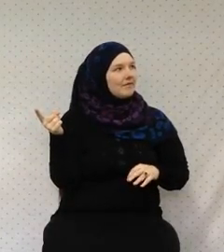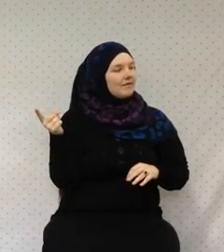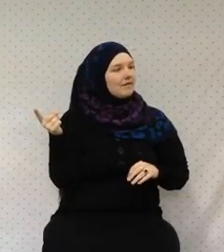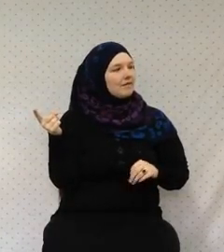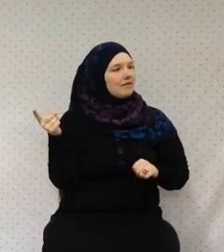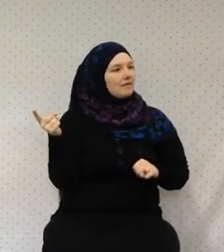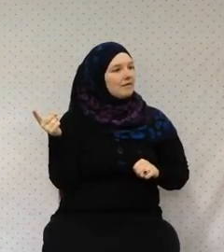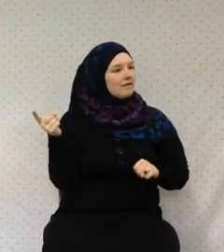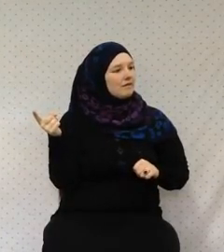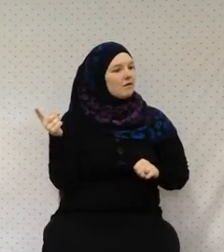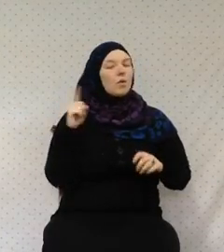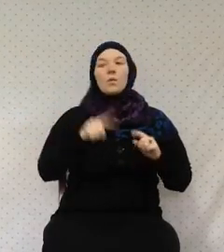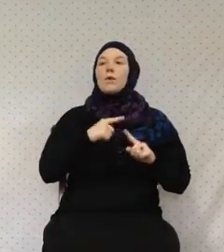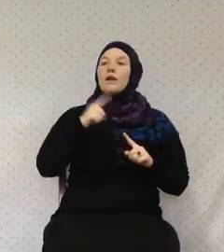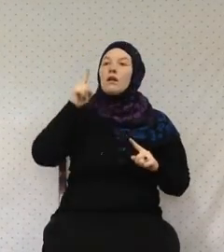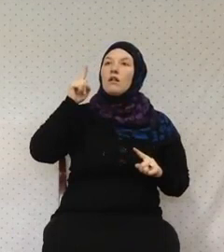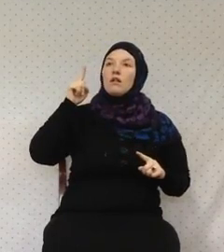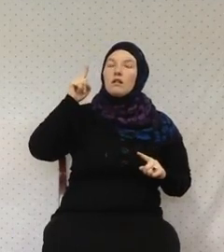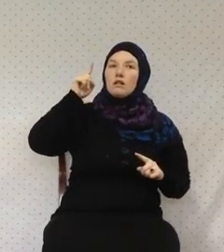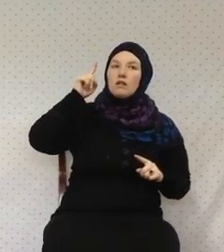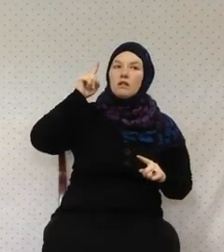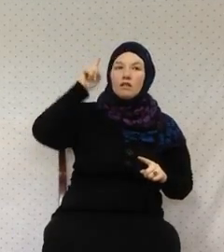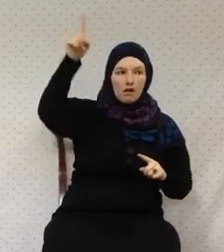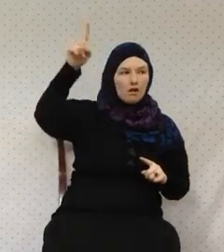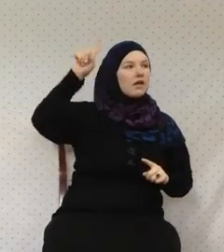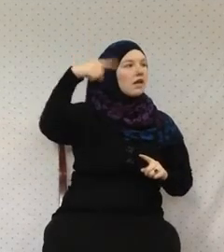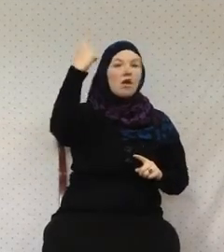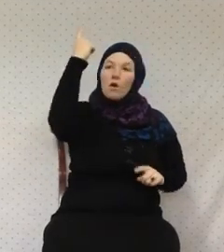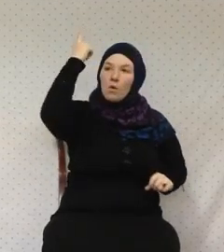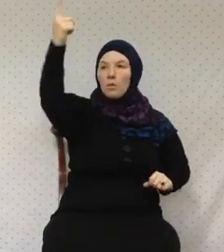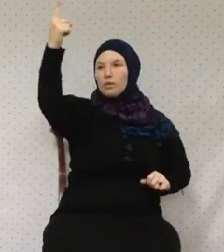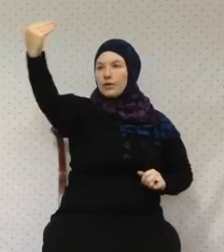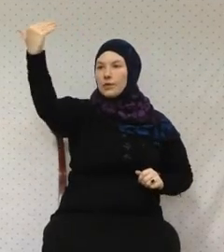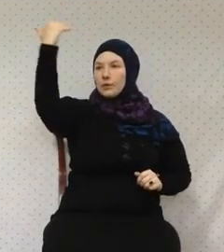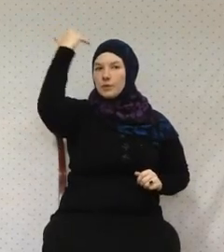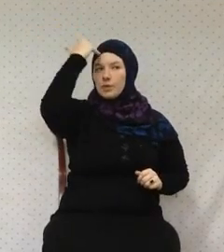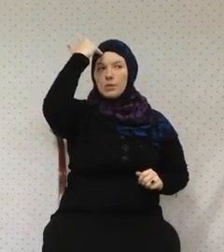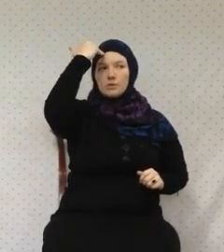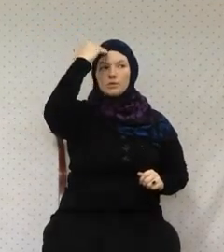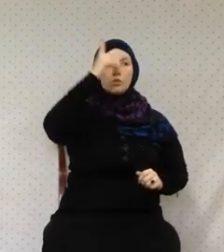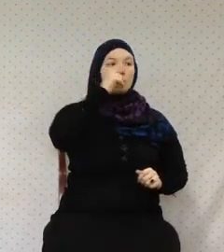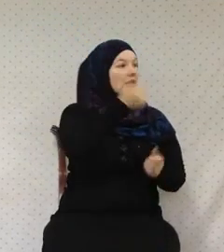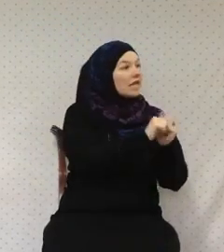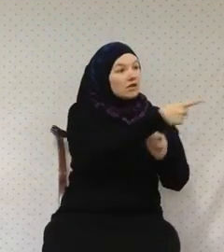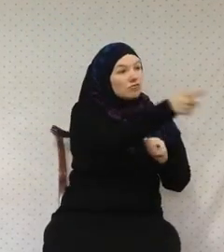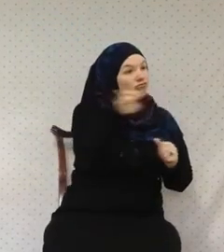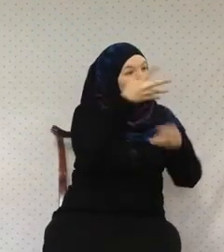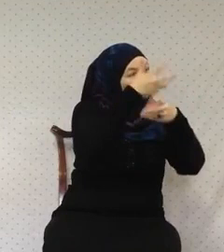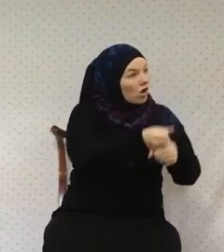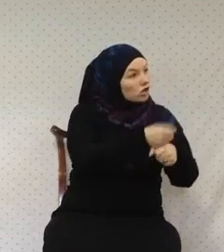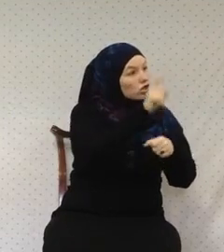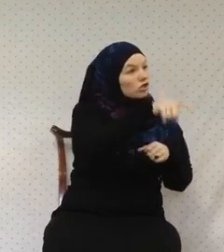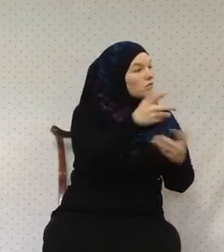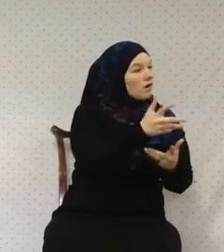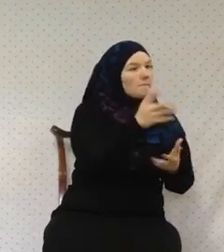الْمُتَوَكِّلُونَ. On Allah and on Allah only, those who have any trust should